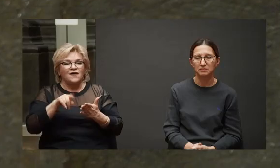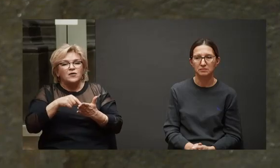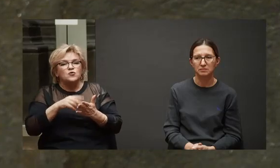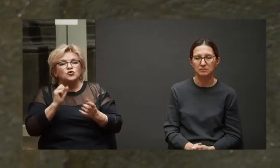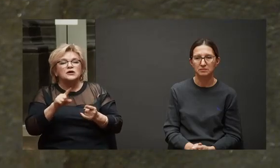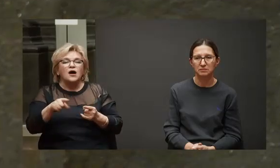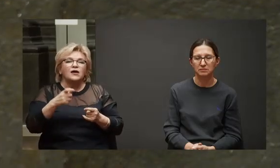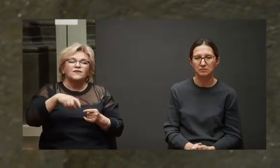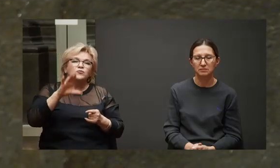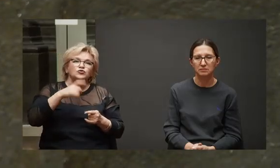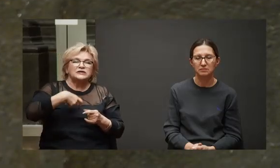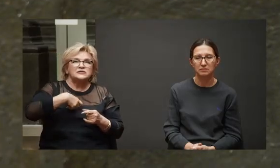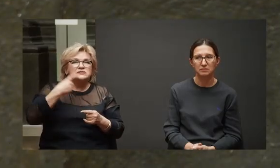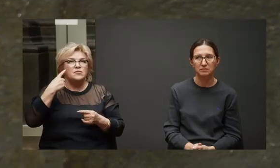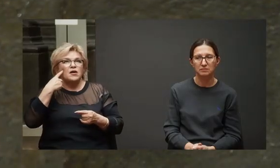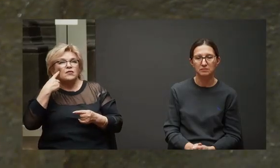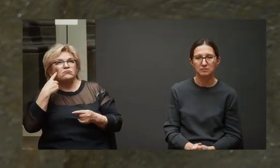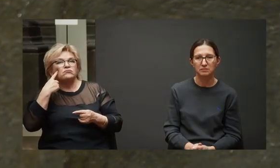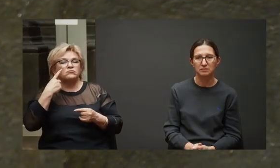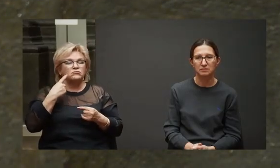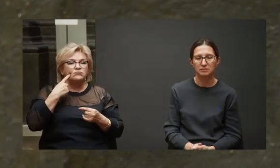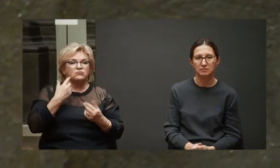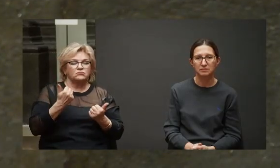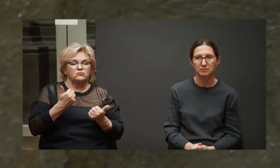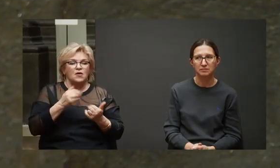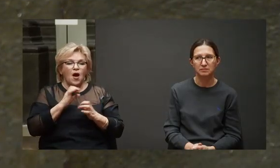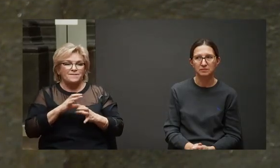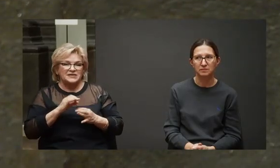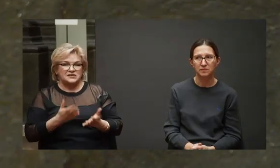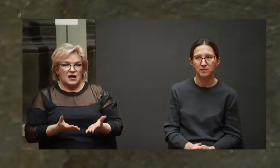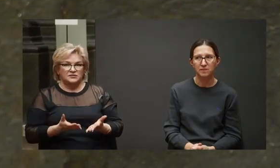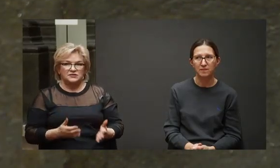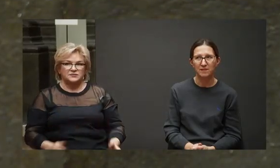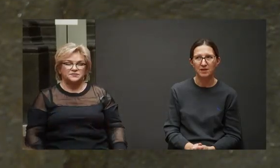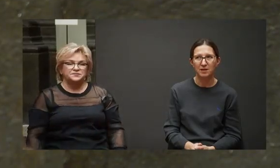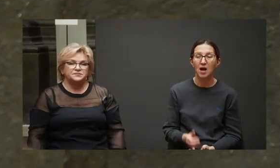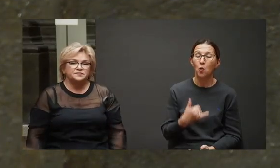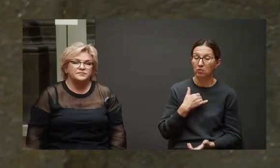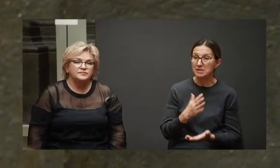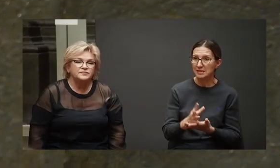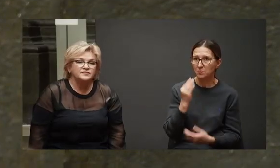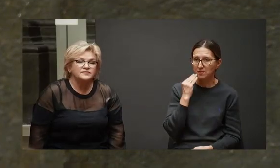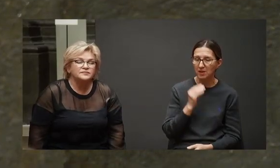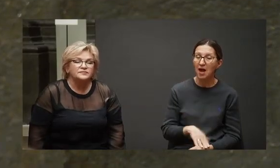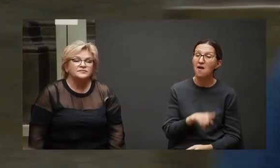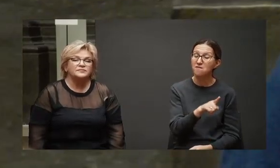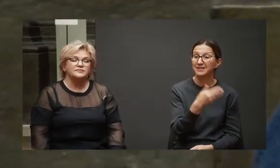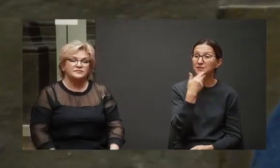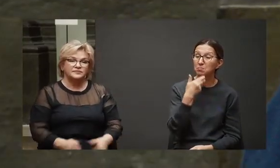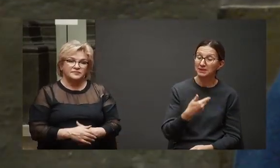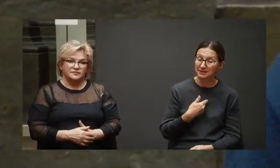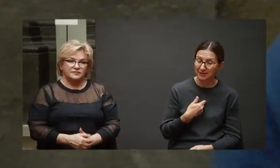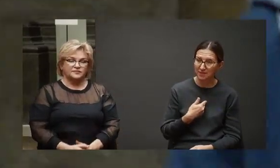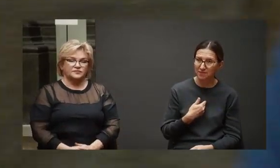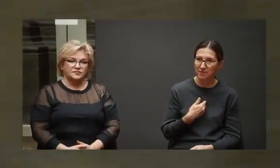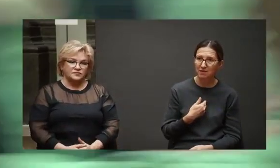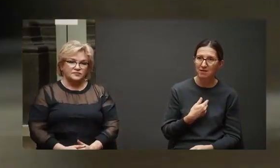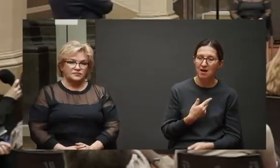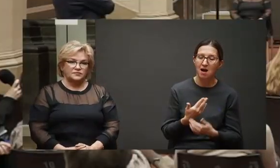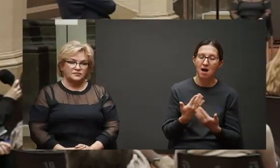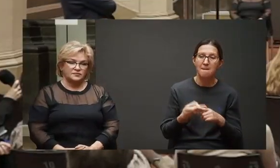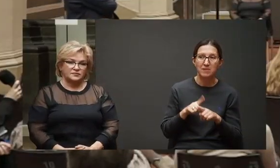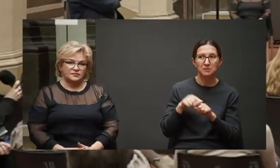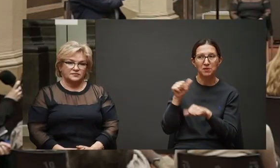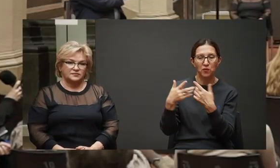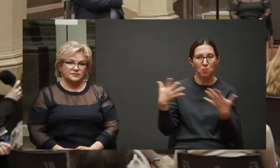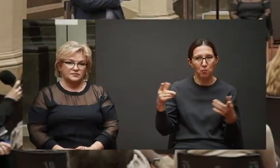себе это будете объяснять еще или нет. Вот. Да, извините. А вы спросили, с произведениями скульптуры